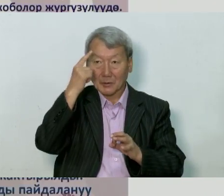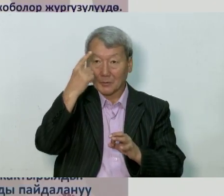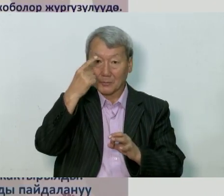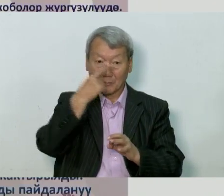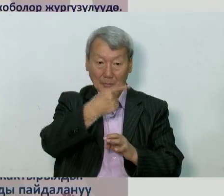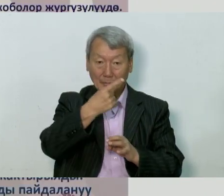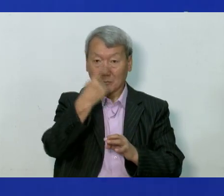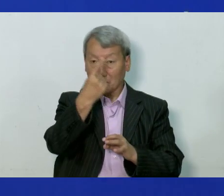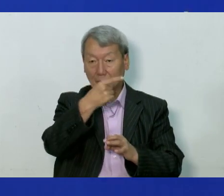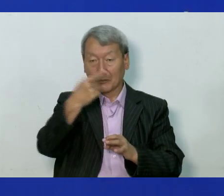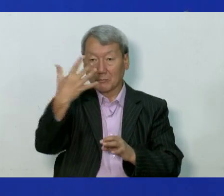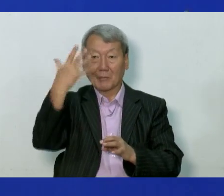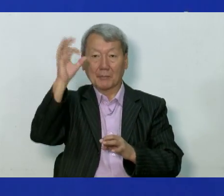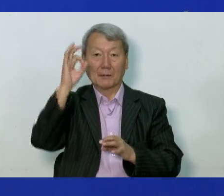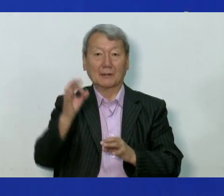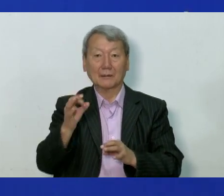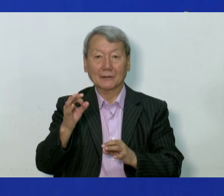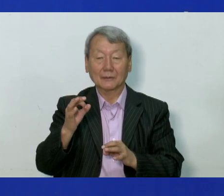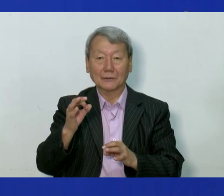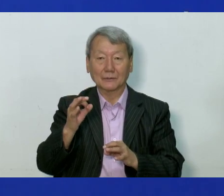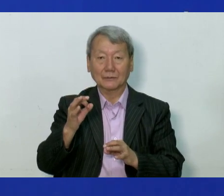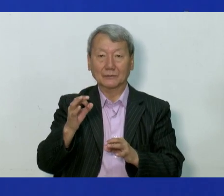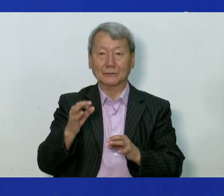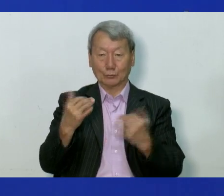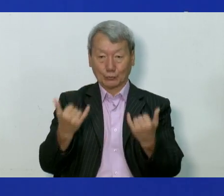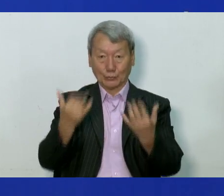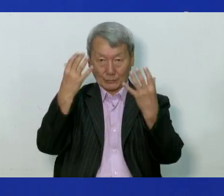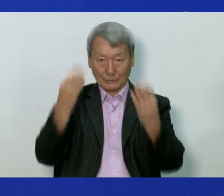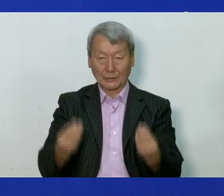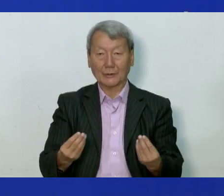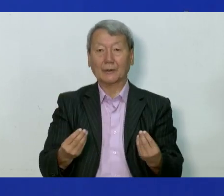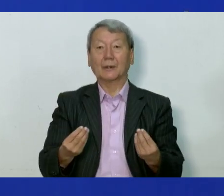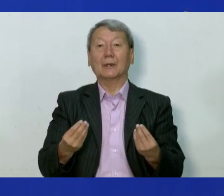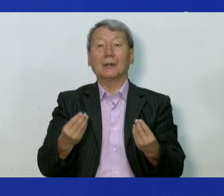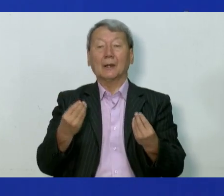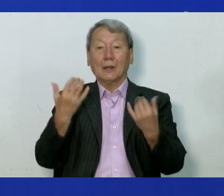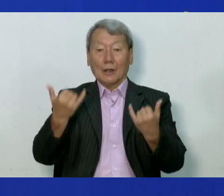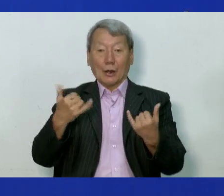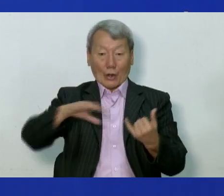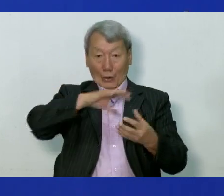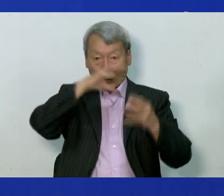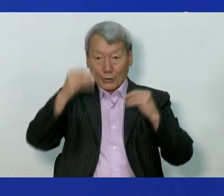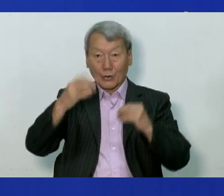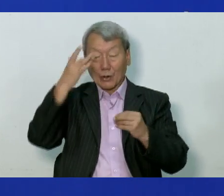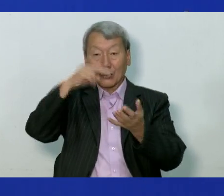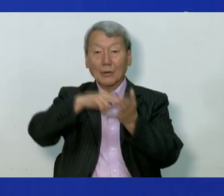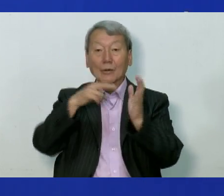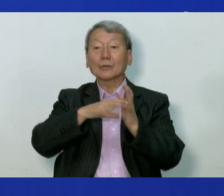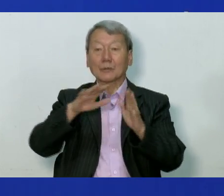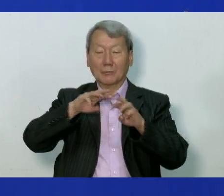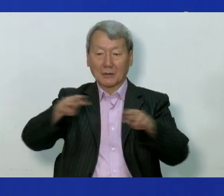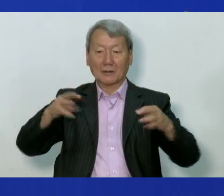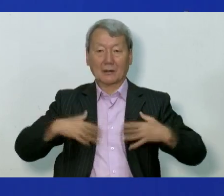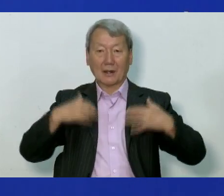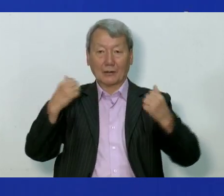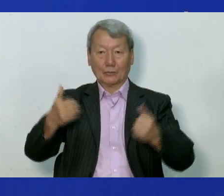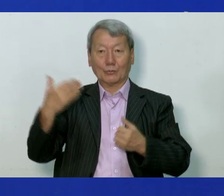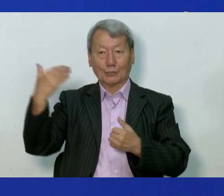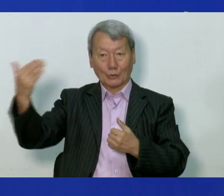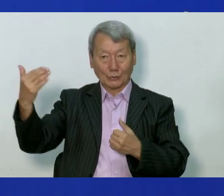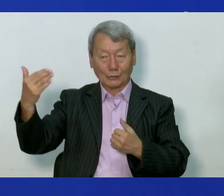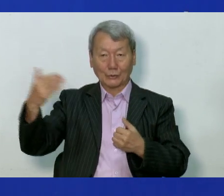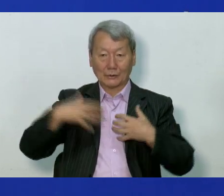1,5%га чейин болуп атат азыркы күндө. Бул долбоордун максаты саламаттык сактоо секторун